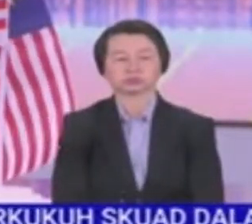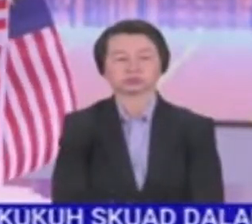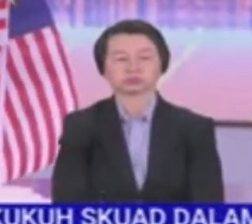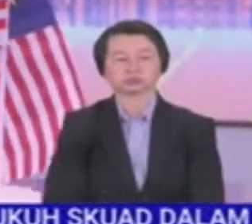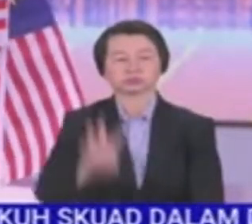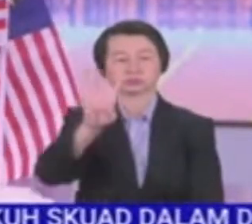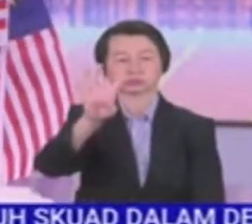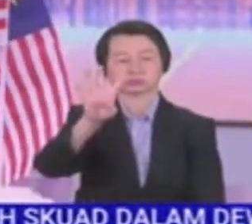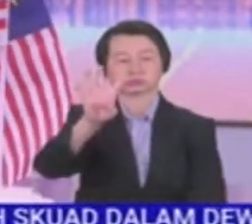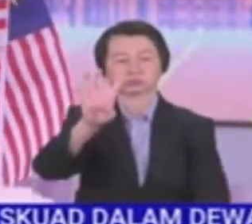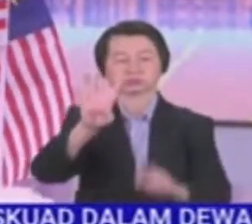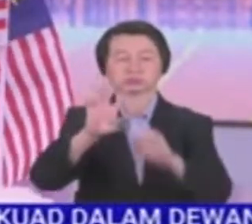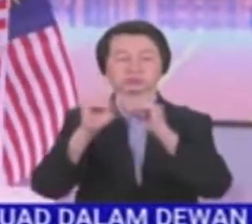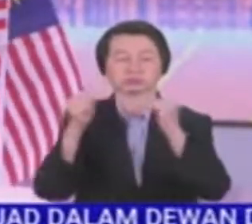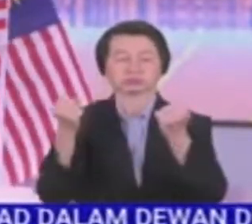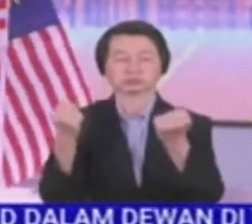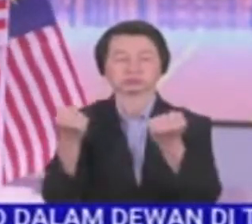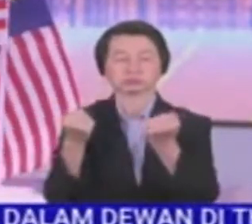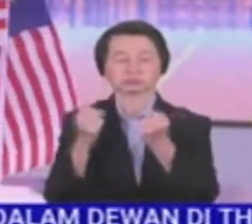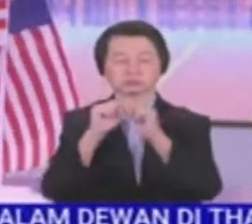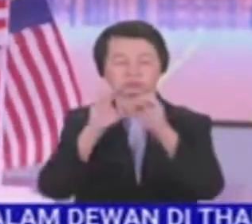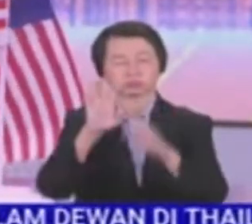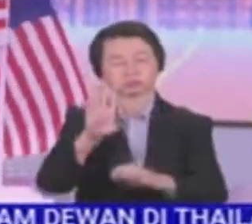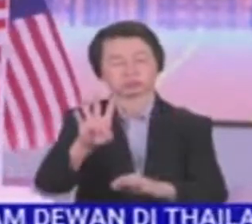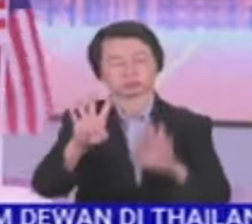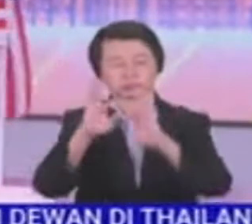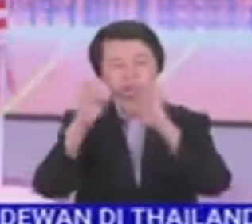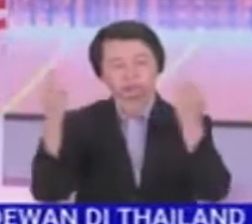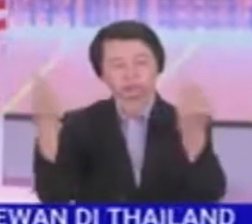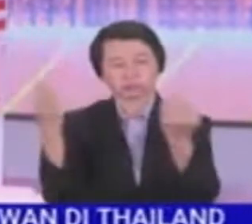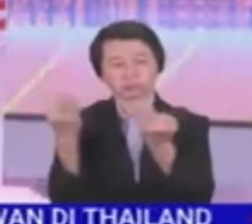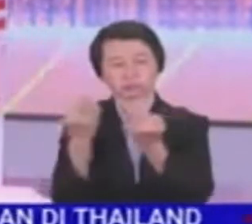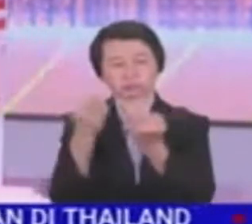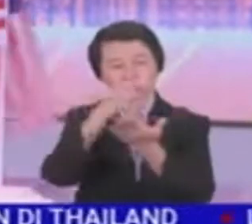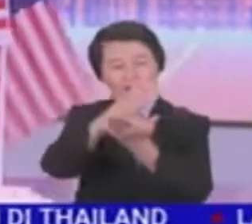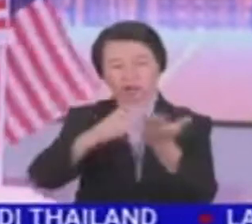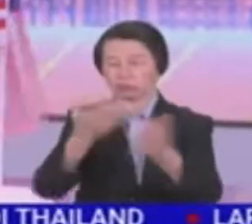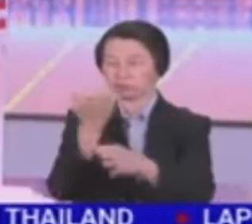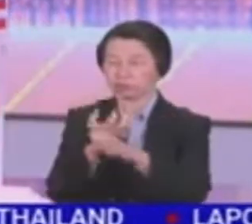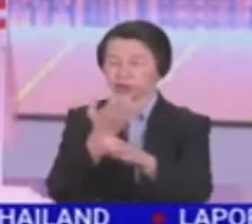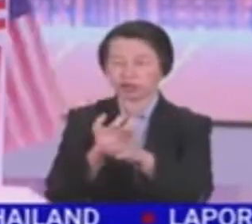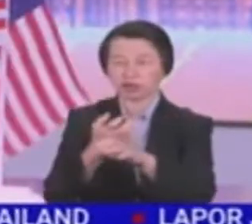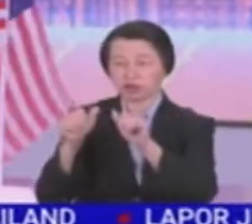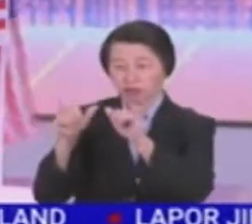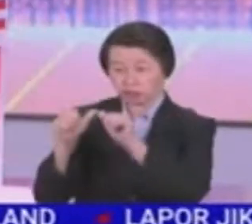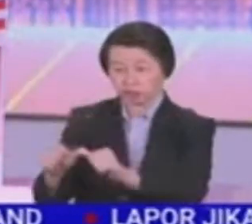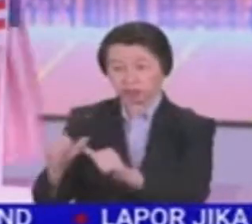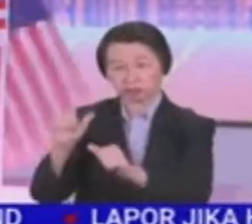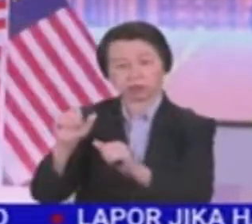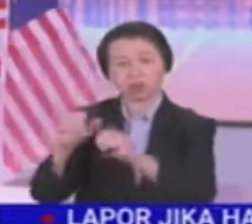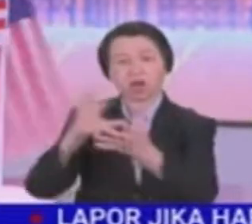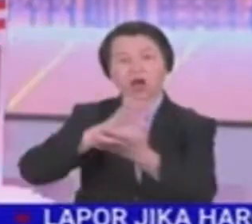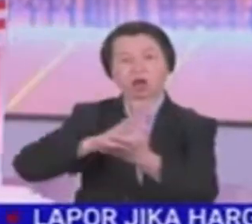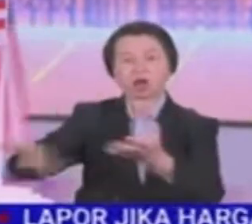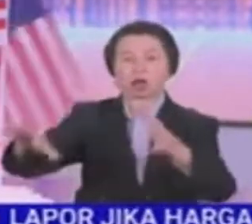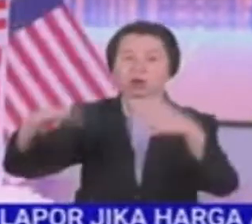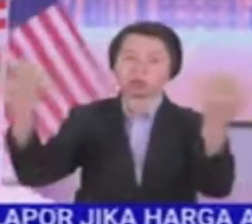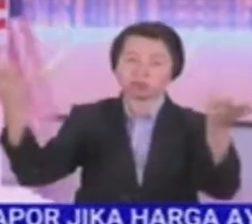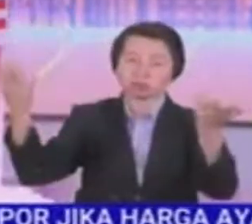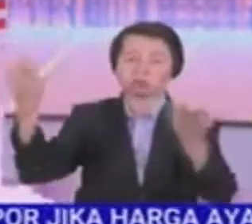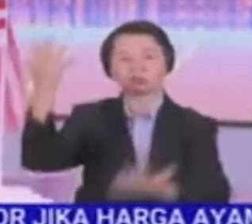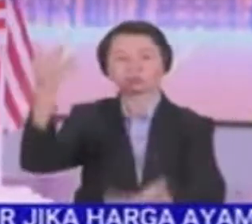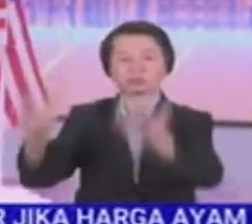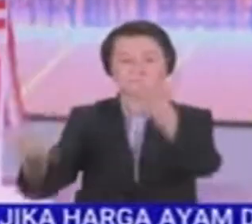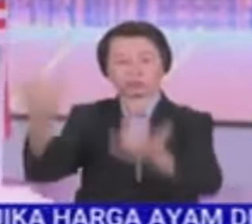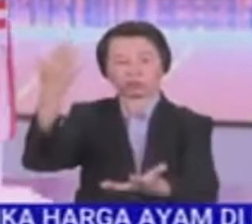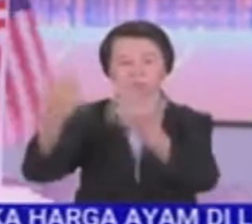Empat keluarga tinggal sehelai sepinggang apabila sebuah rumah separa batu yang didiami mereka musnah dalam kebakaran di